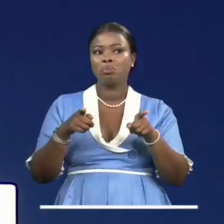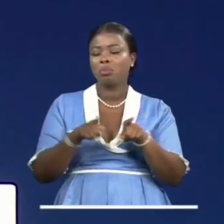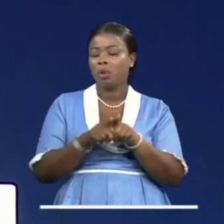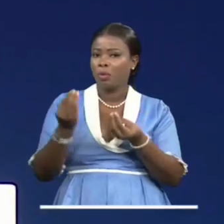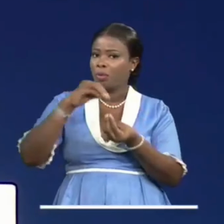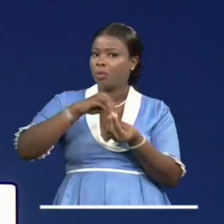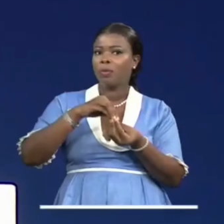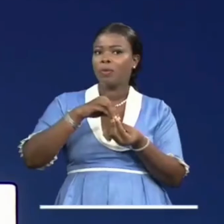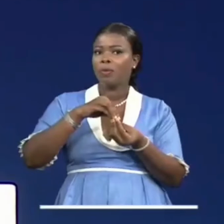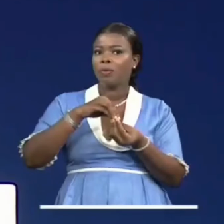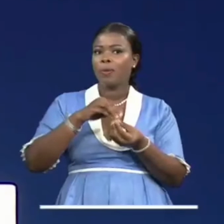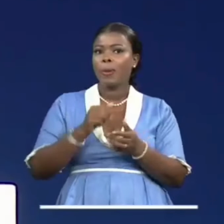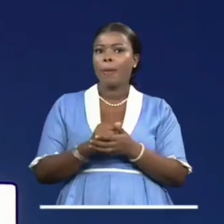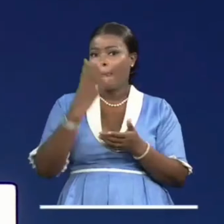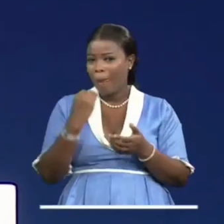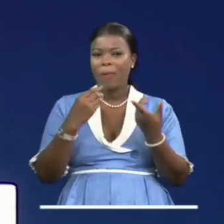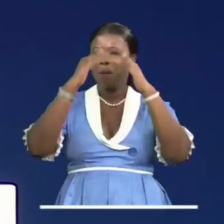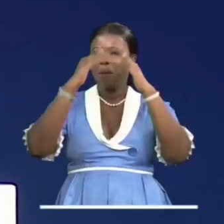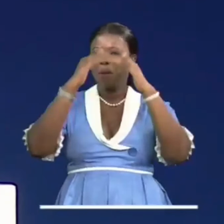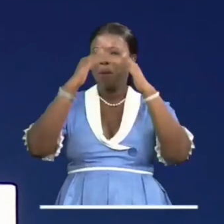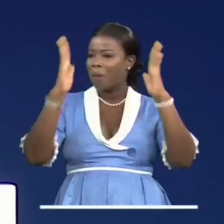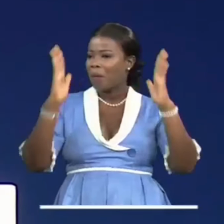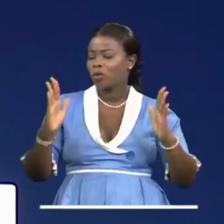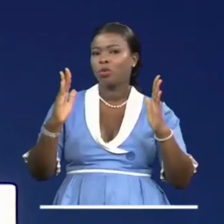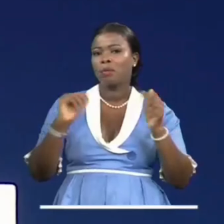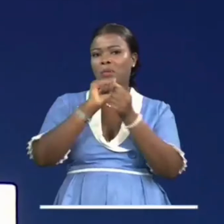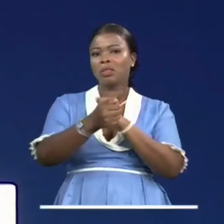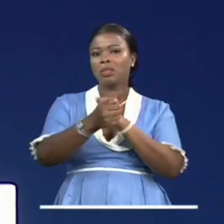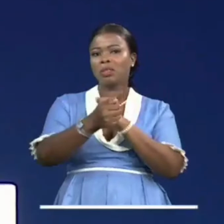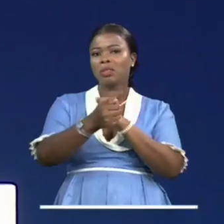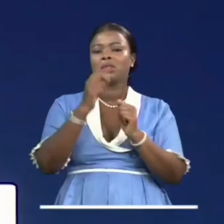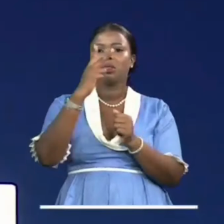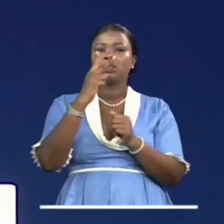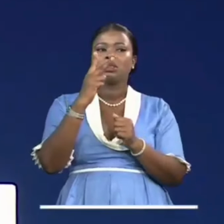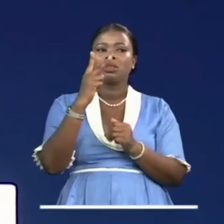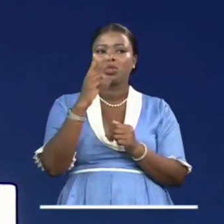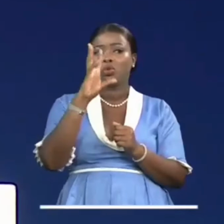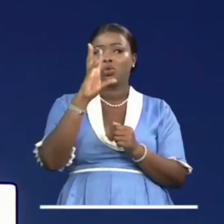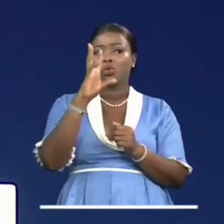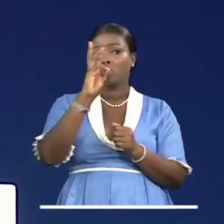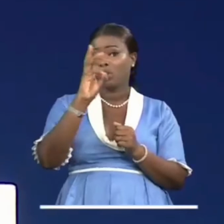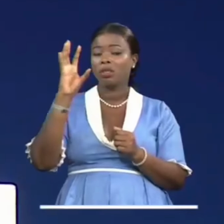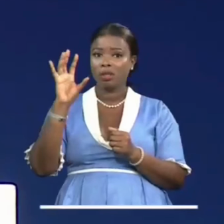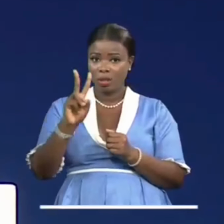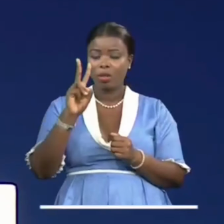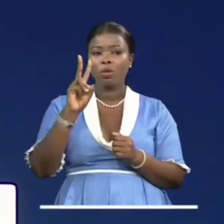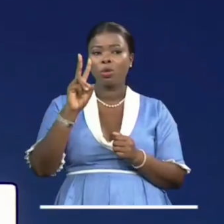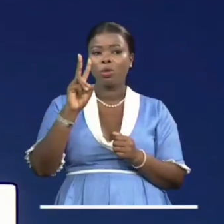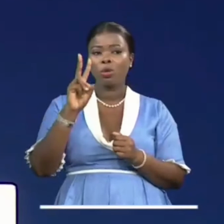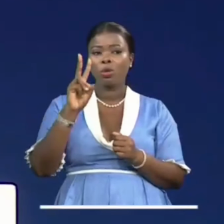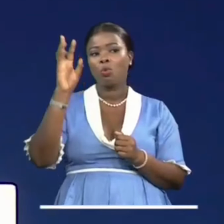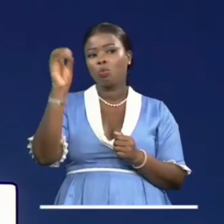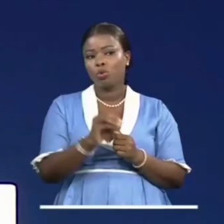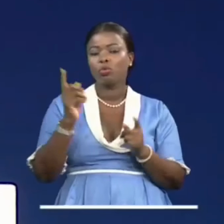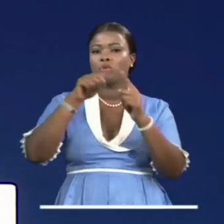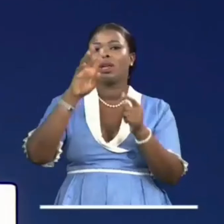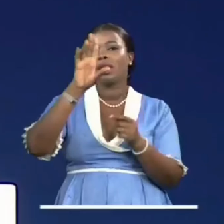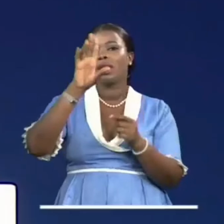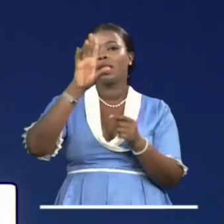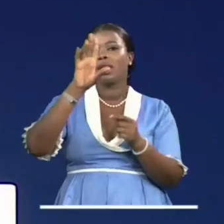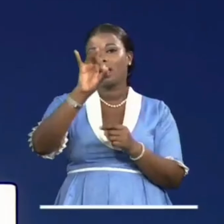le vraiment le taux d'assaainissement pour passer de 62 % à 82 % tout en augmentant également le mix énergétique